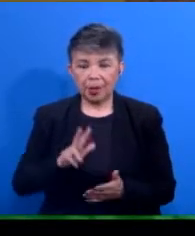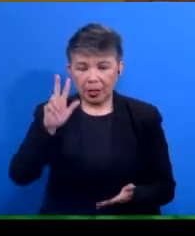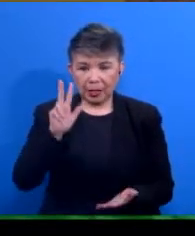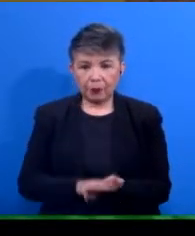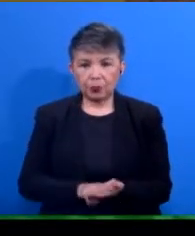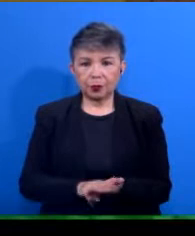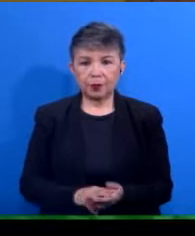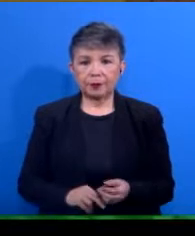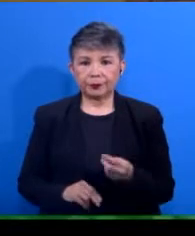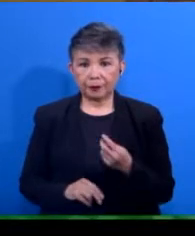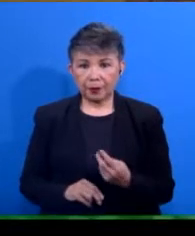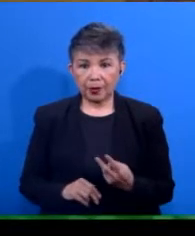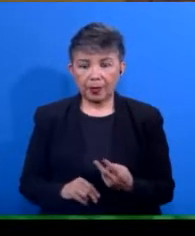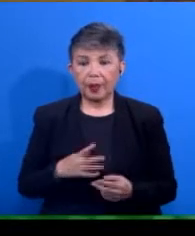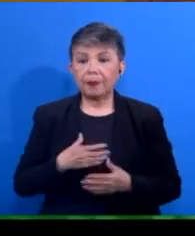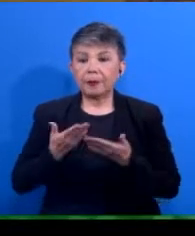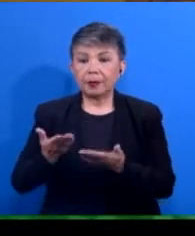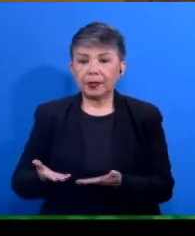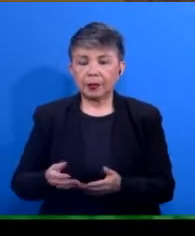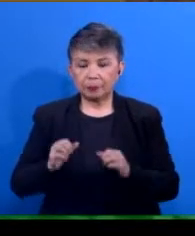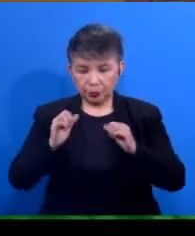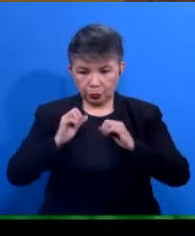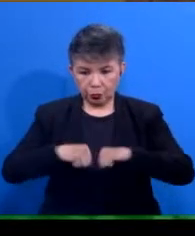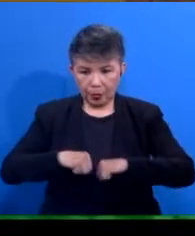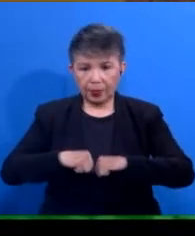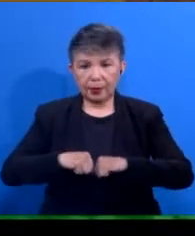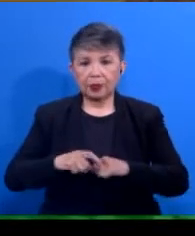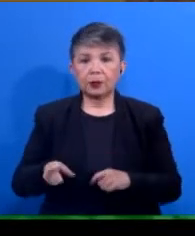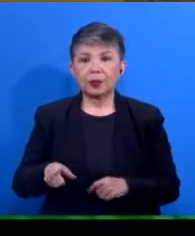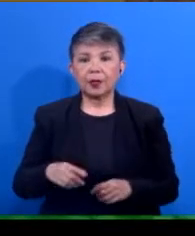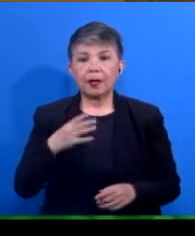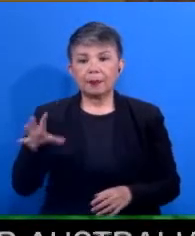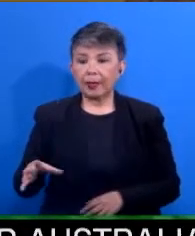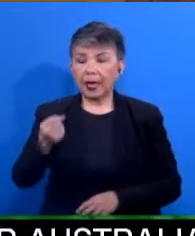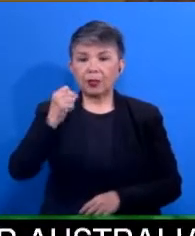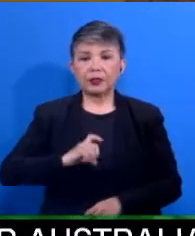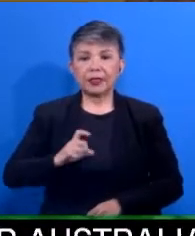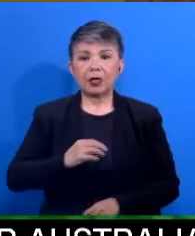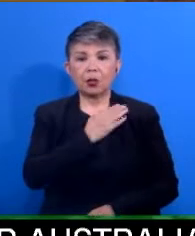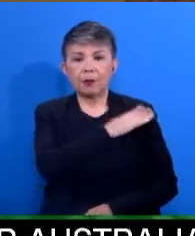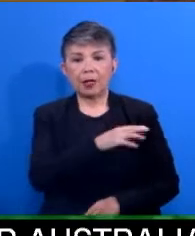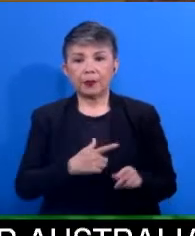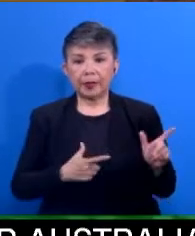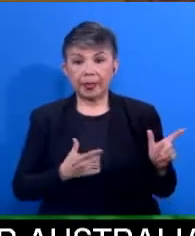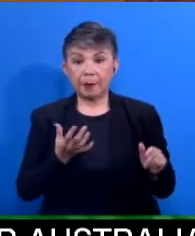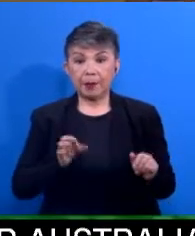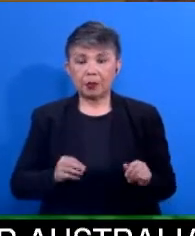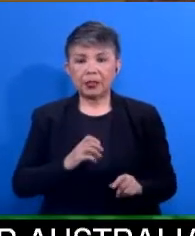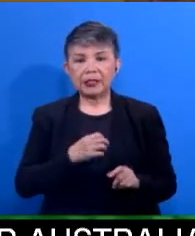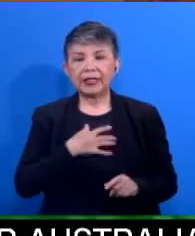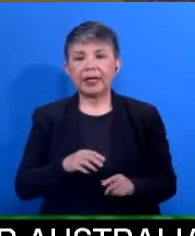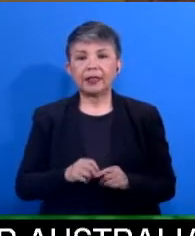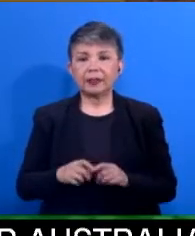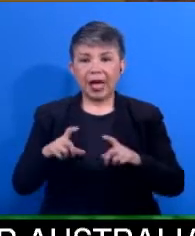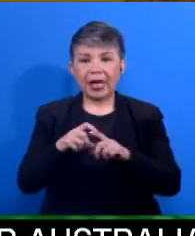Memutuskan kedua, memberikan persetujuan terhadap pengangkatan calon Panglima TNI Jenderal